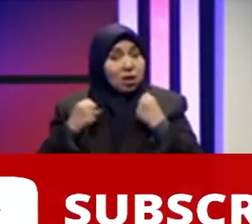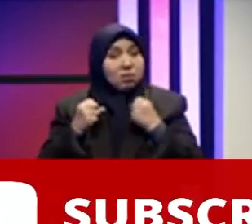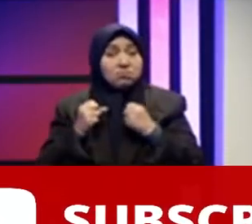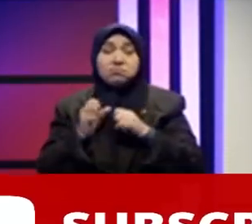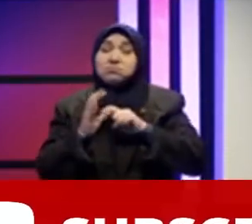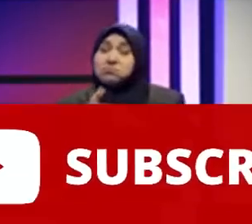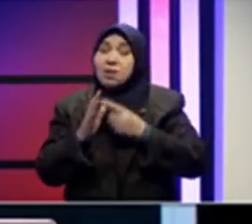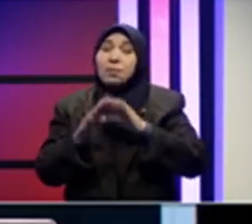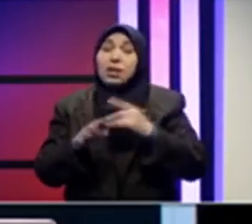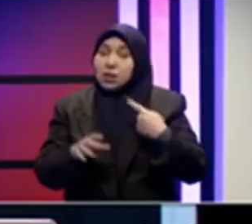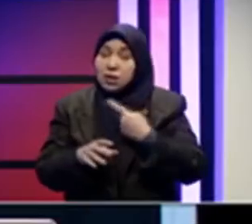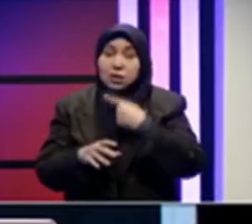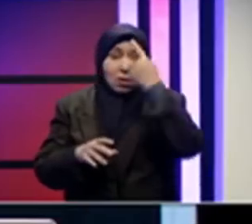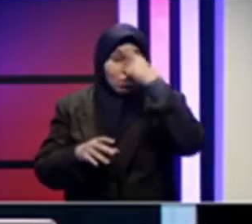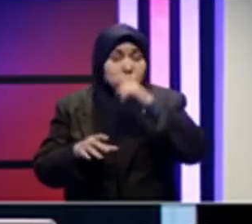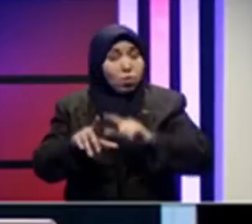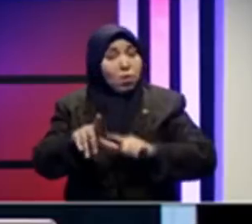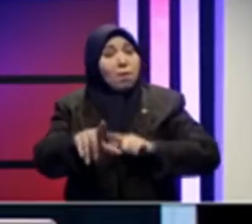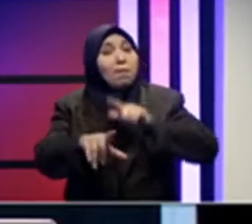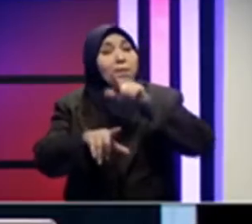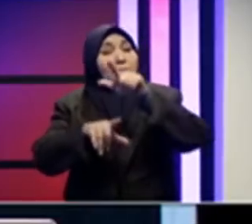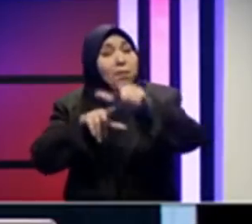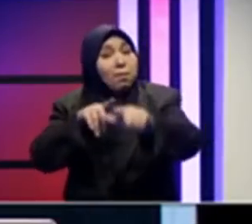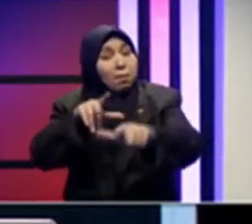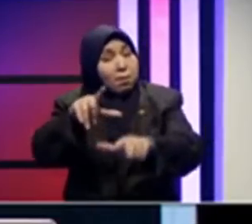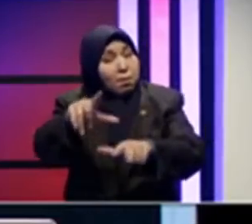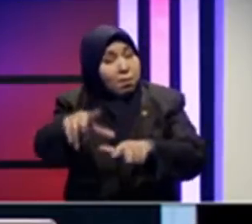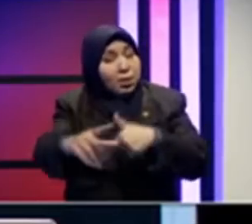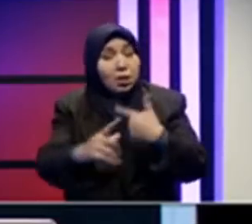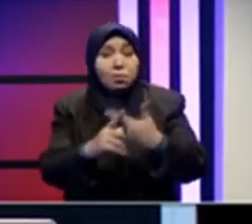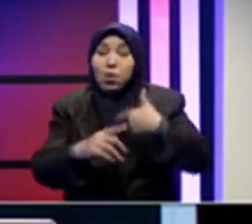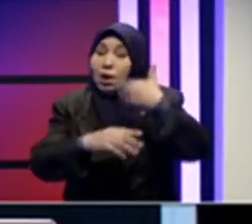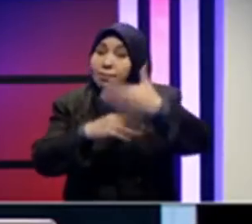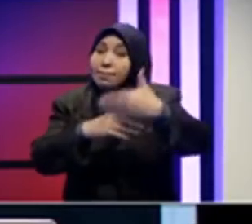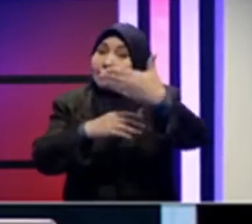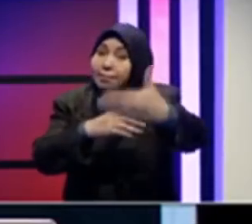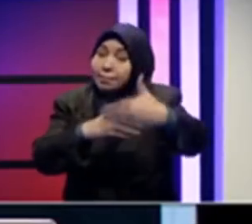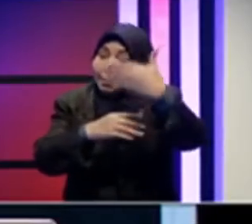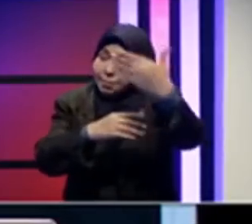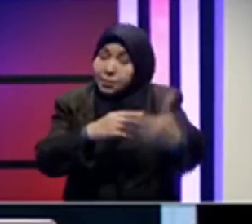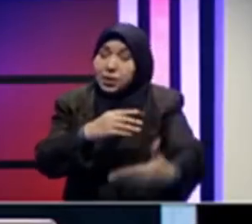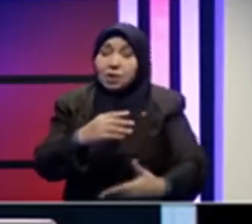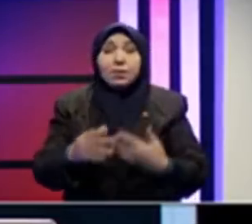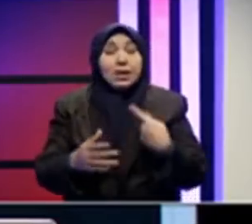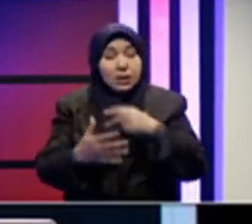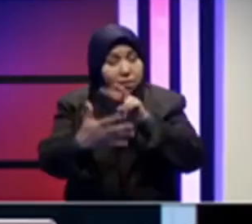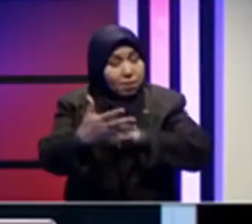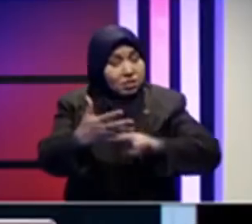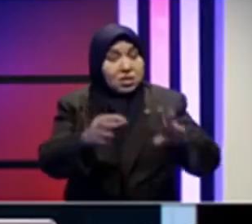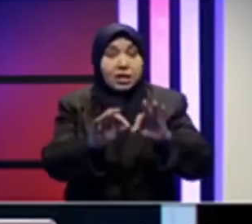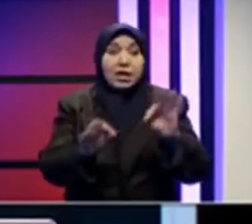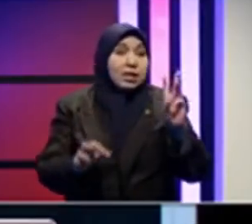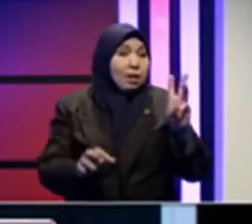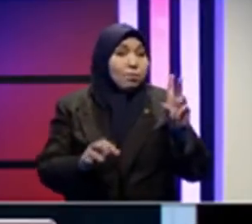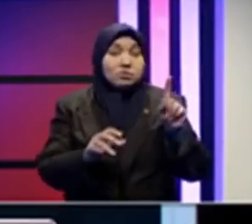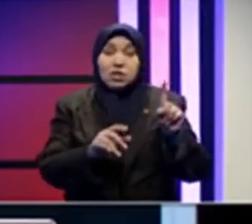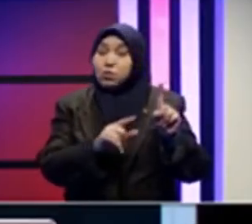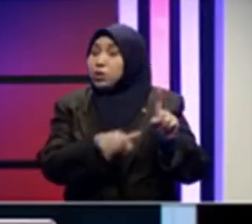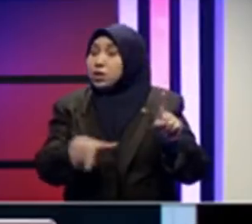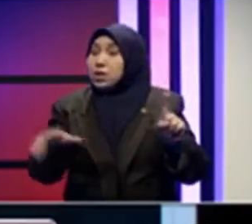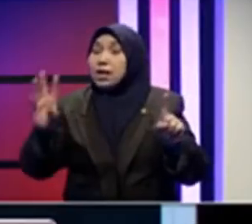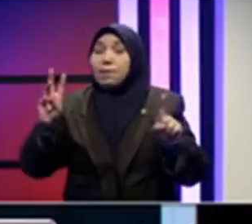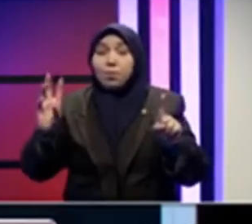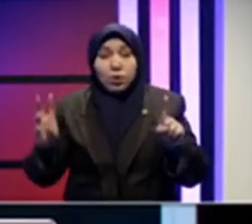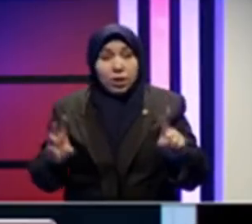kita untuk kita melangkah pada bulan-bulan yang seterusnya. Baik, kita baca ayat 61 hingga